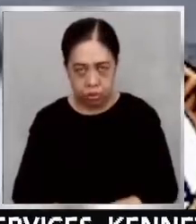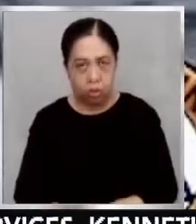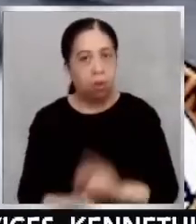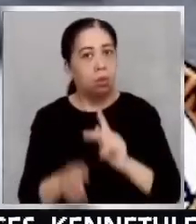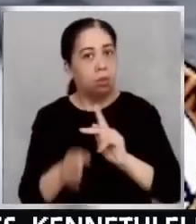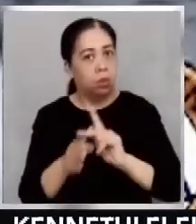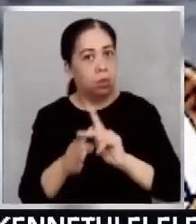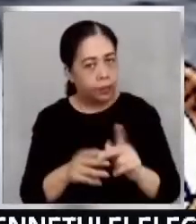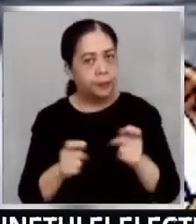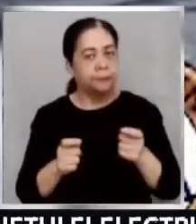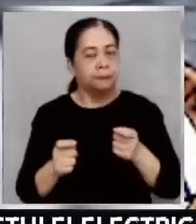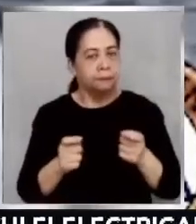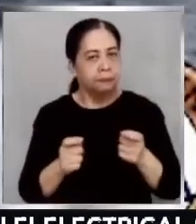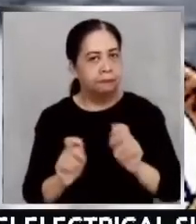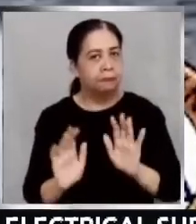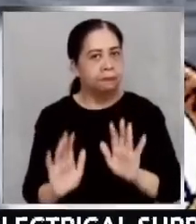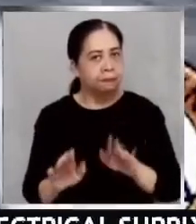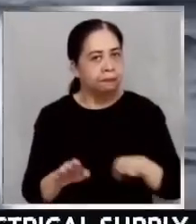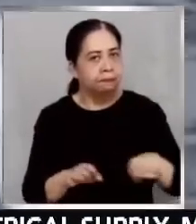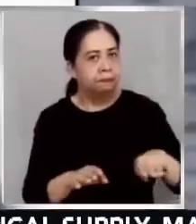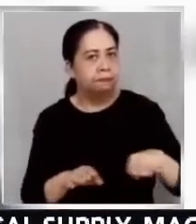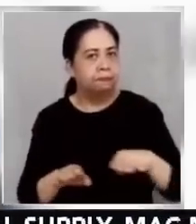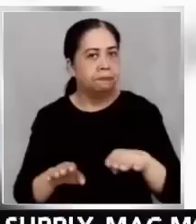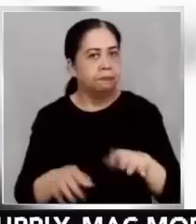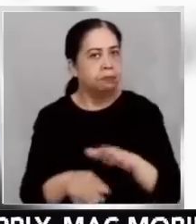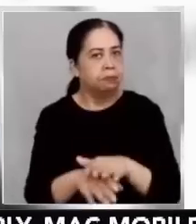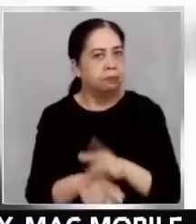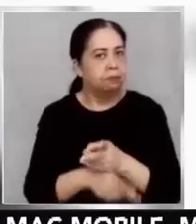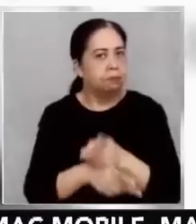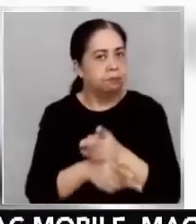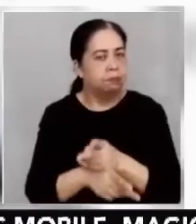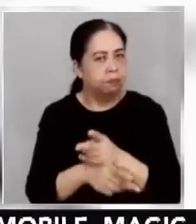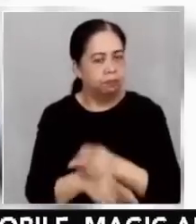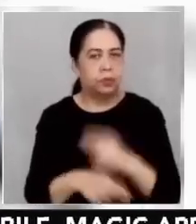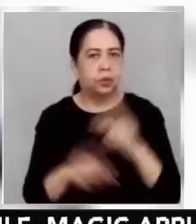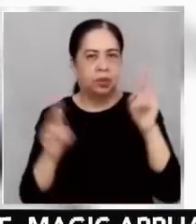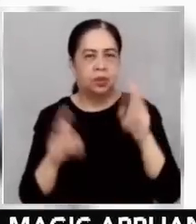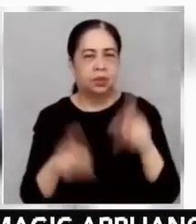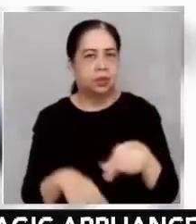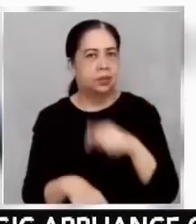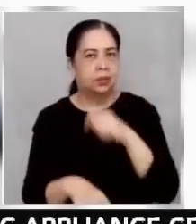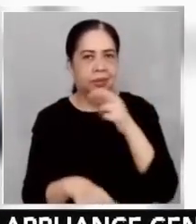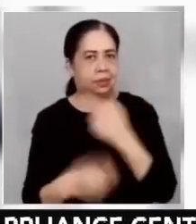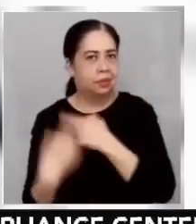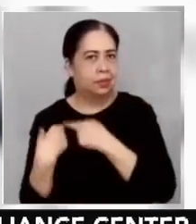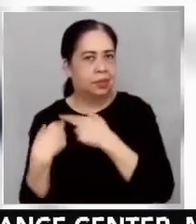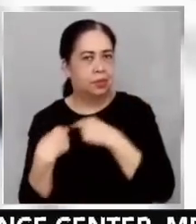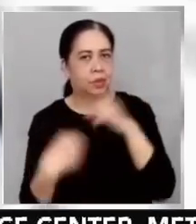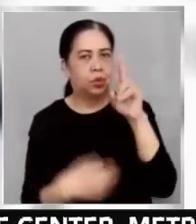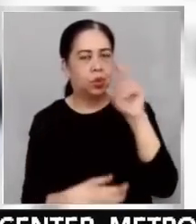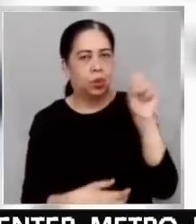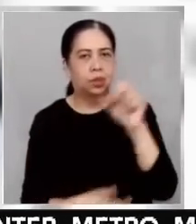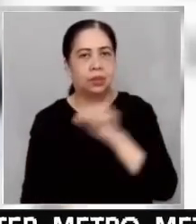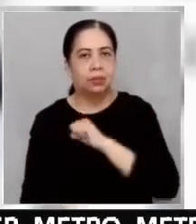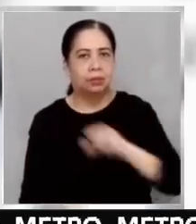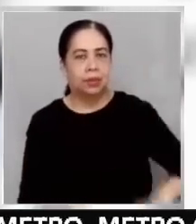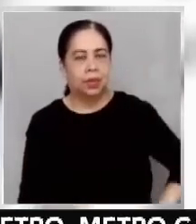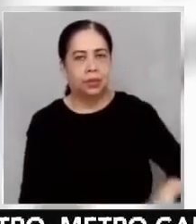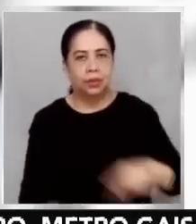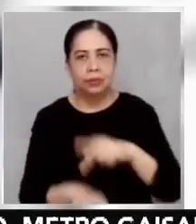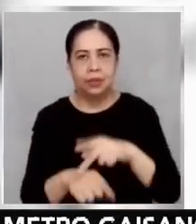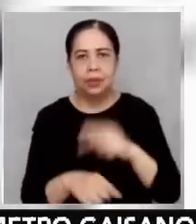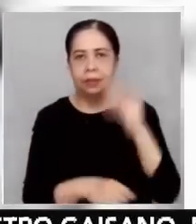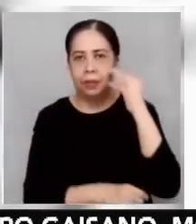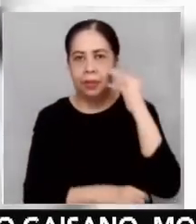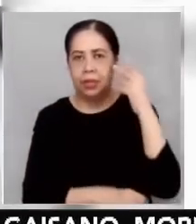aniya ang maneuvers ng Chinese Coast Guard. Tinawag namang irresponsable ni U.S. Ambassador to the Philippines Mary Kay Carlson